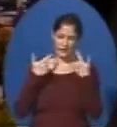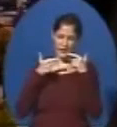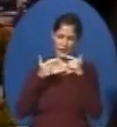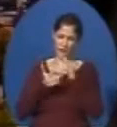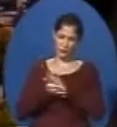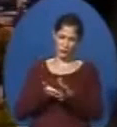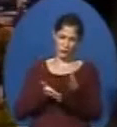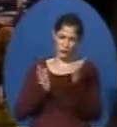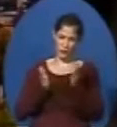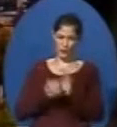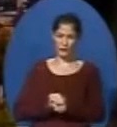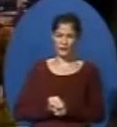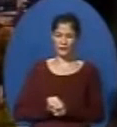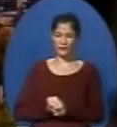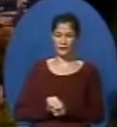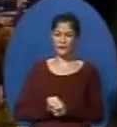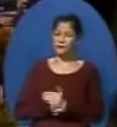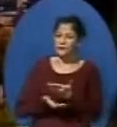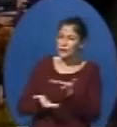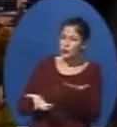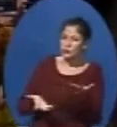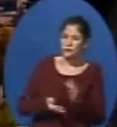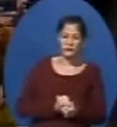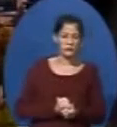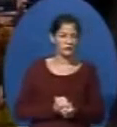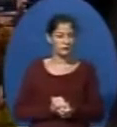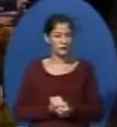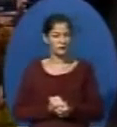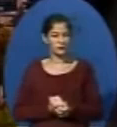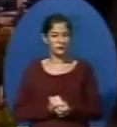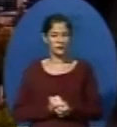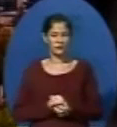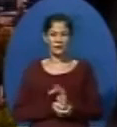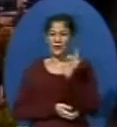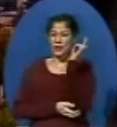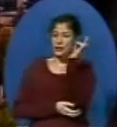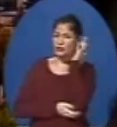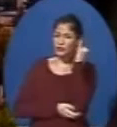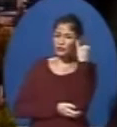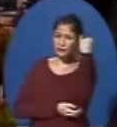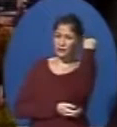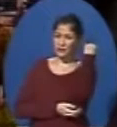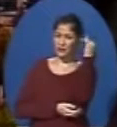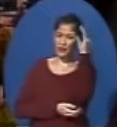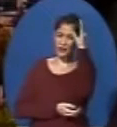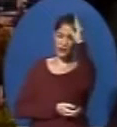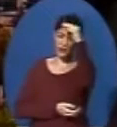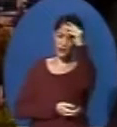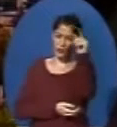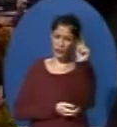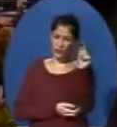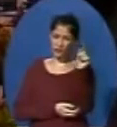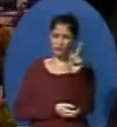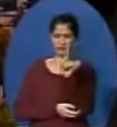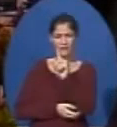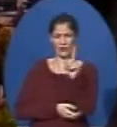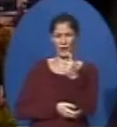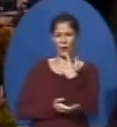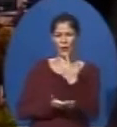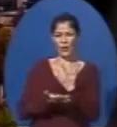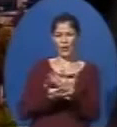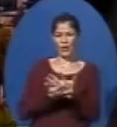ההסבר הוא פשוט מאוד. כן. שולה זקן, היא איננה עדה מהימנה. מה שהיא אומרת לא שווה